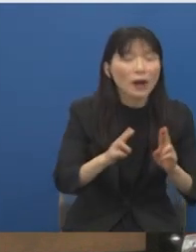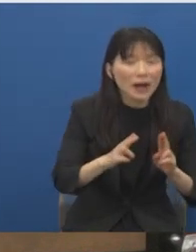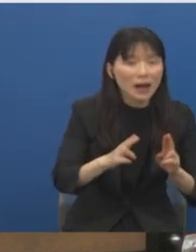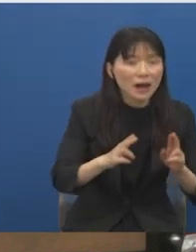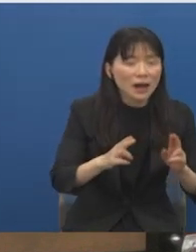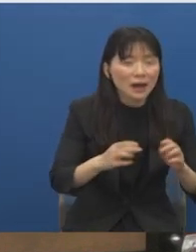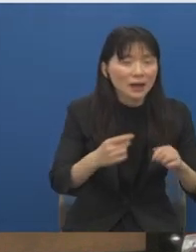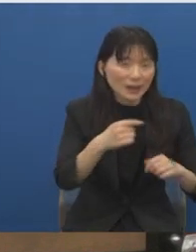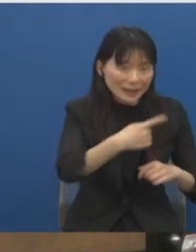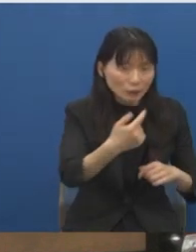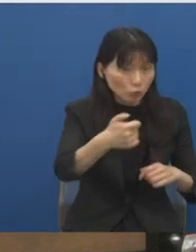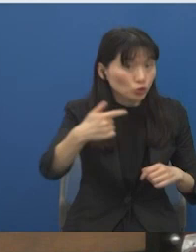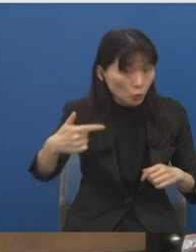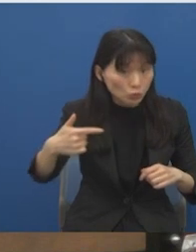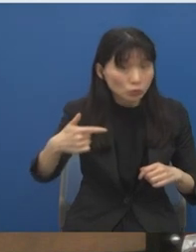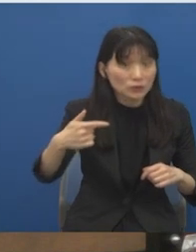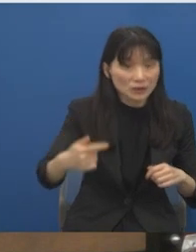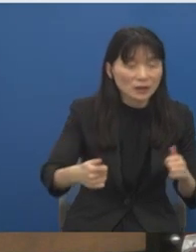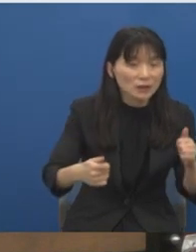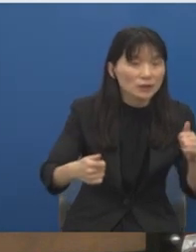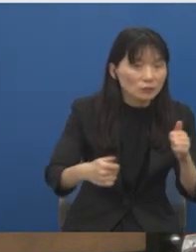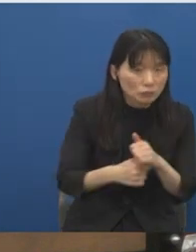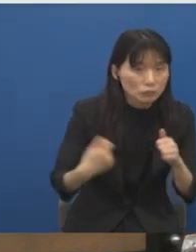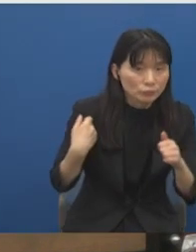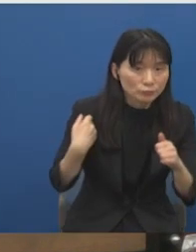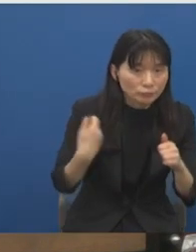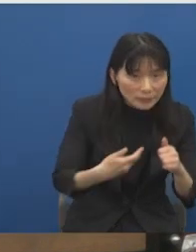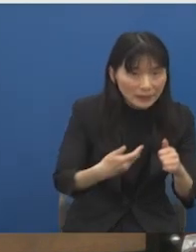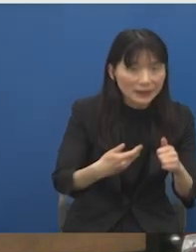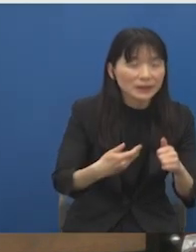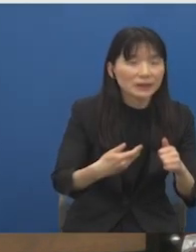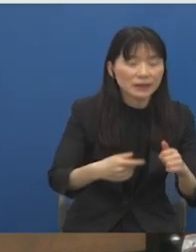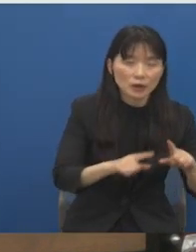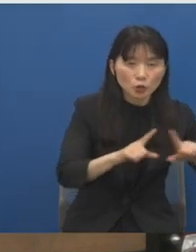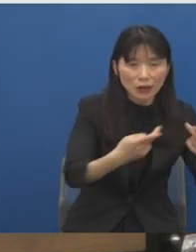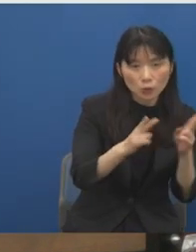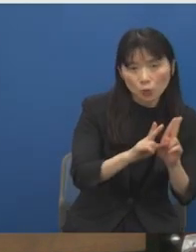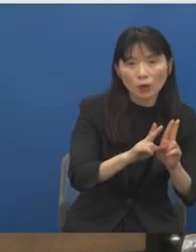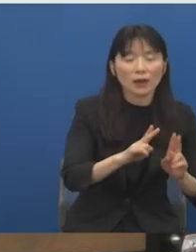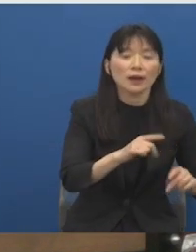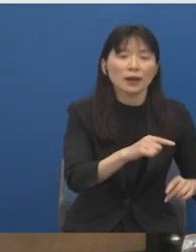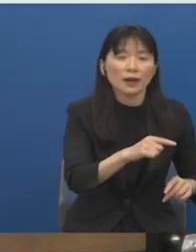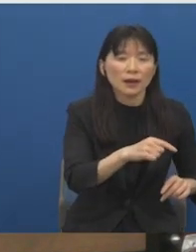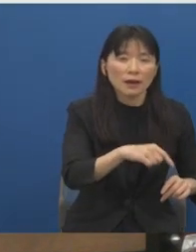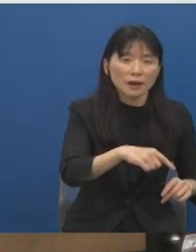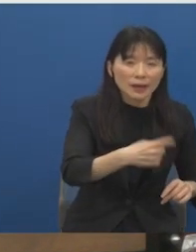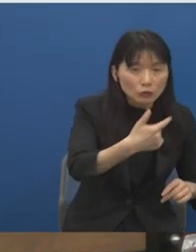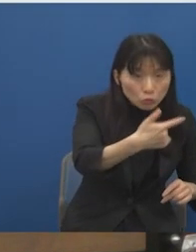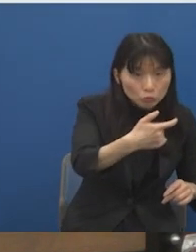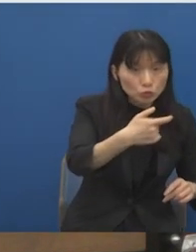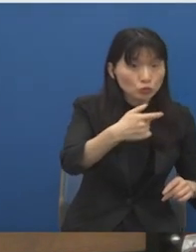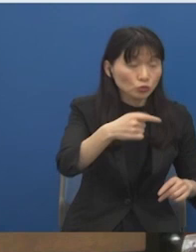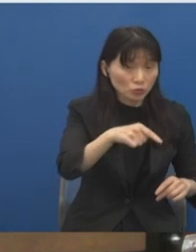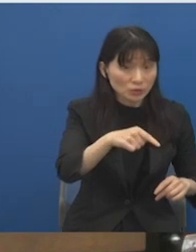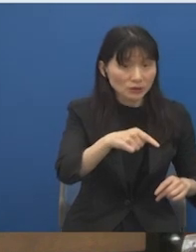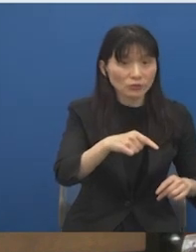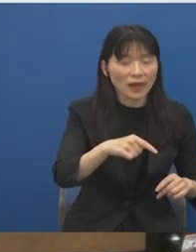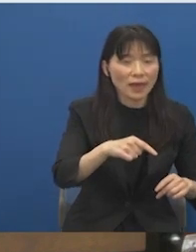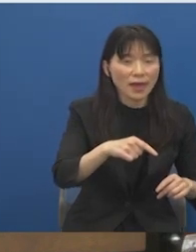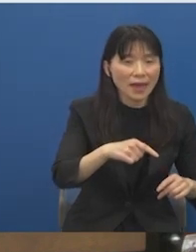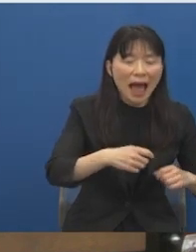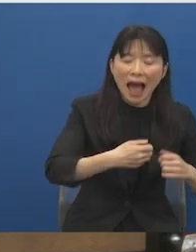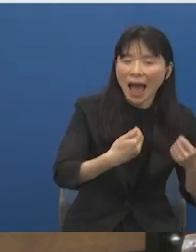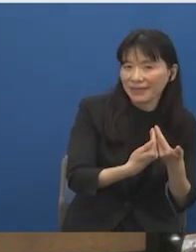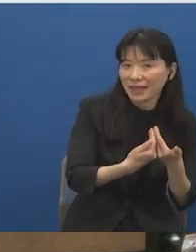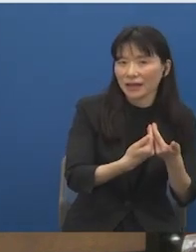第156号に1個の付帯決議を付す。共産党議員団は議第160号については反対